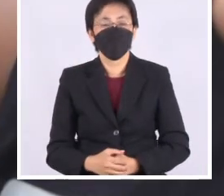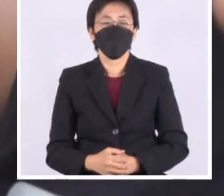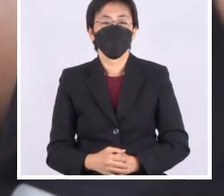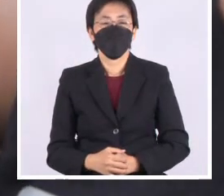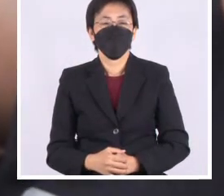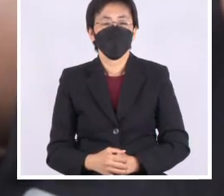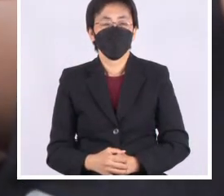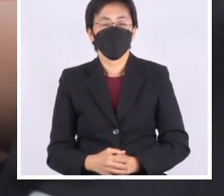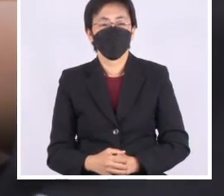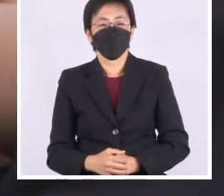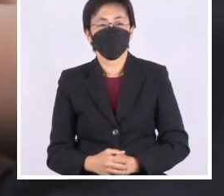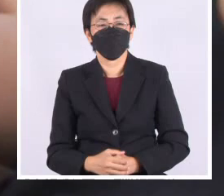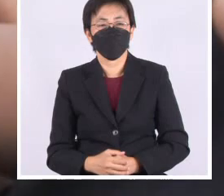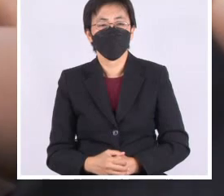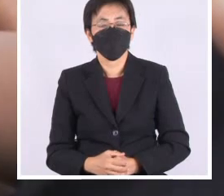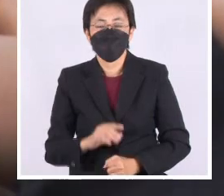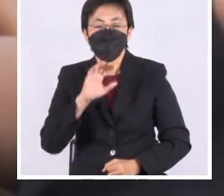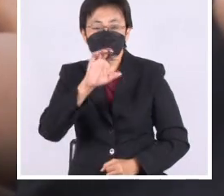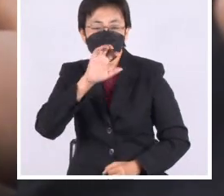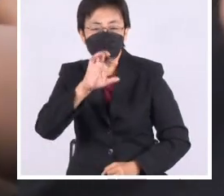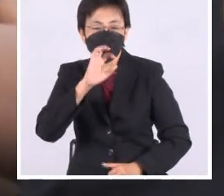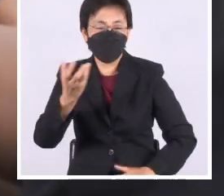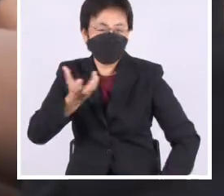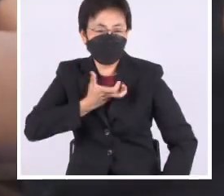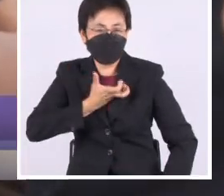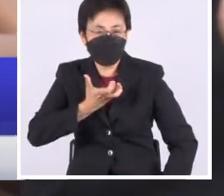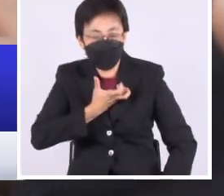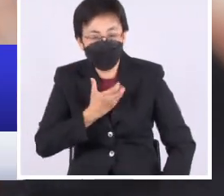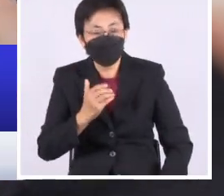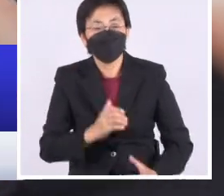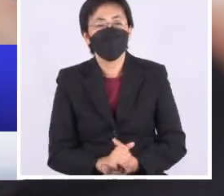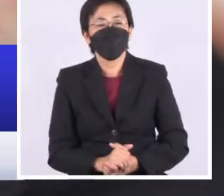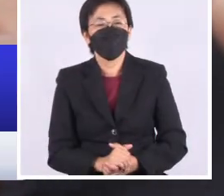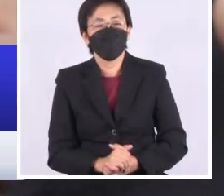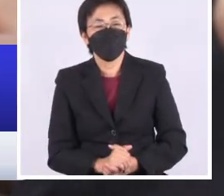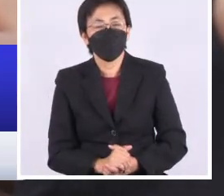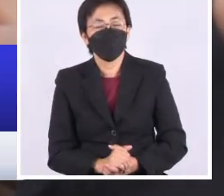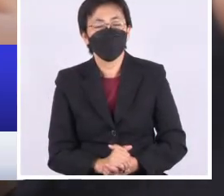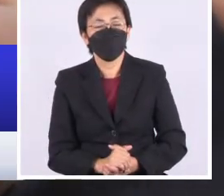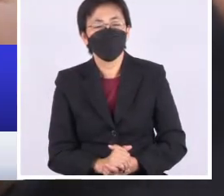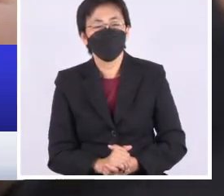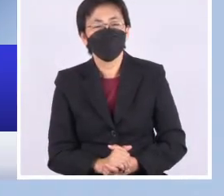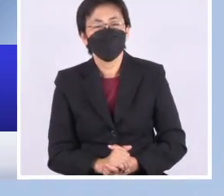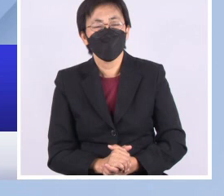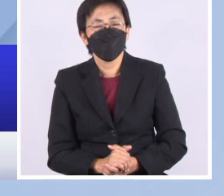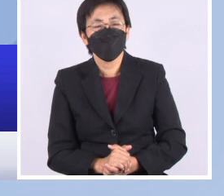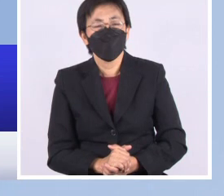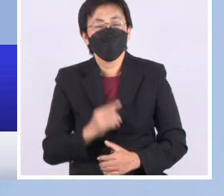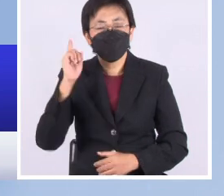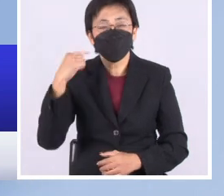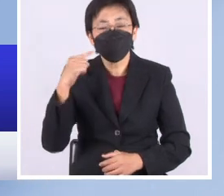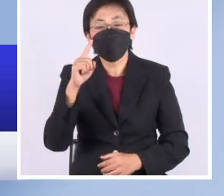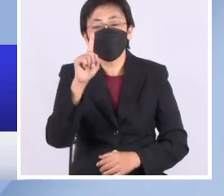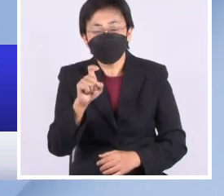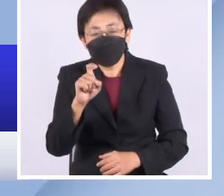ตะโกนไปเมื่อกี้คือความแค้นแล้วคือตอนที่น้องเขาลงมาศพเขาหน้าอยู่หน้าลิฟต์อะหลายชั่วโมงแล้วศพเขาลงมาห